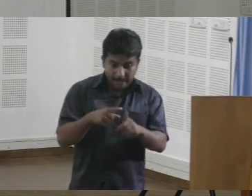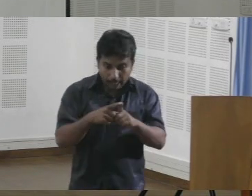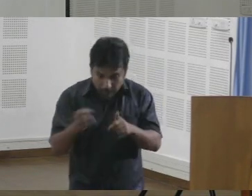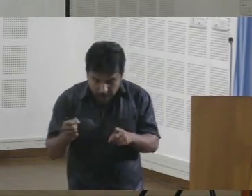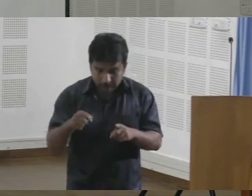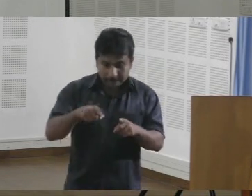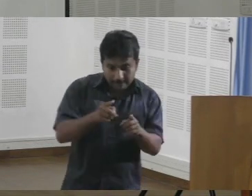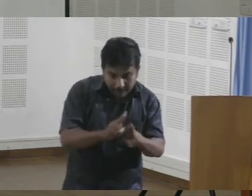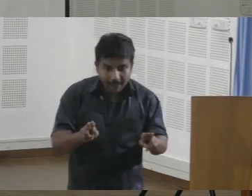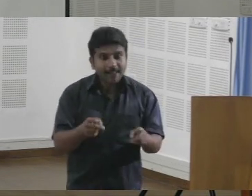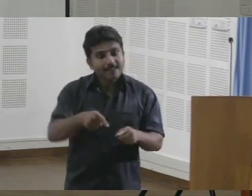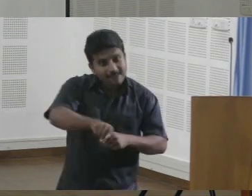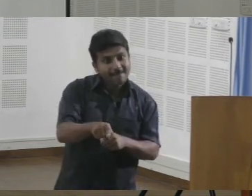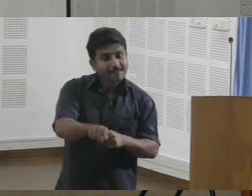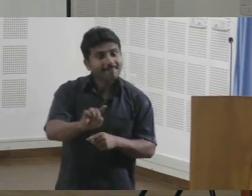അവിടെ കണ്ടു.